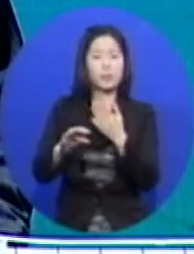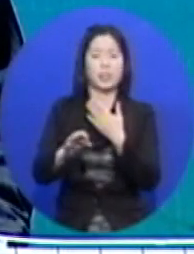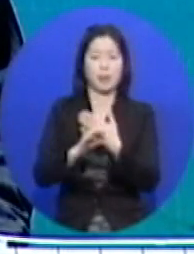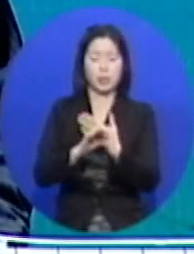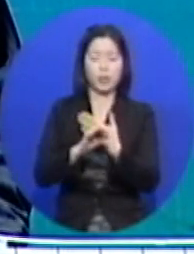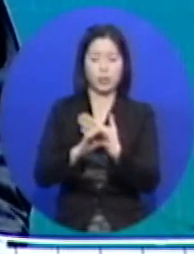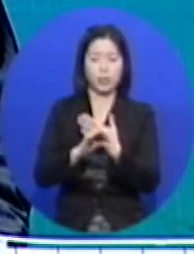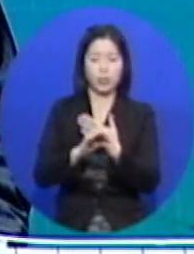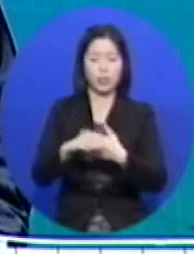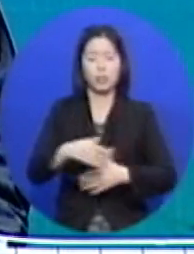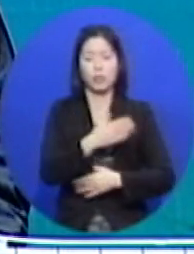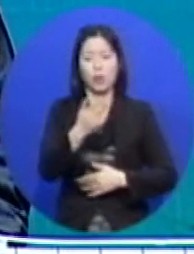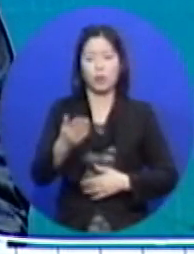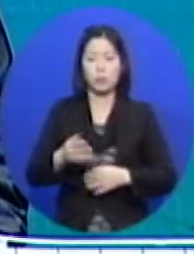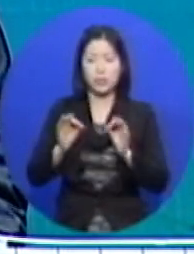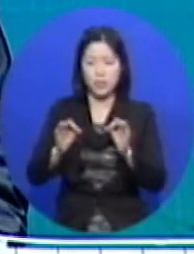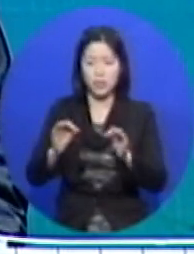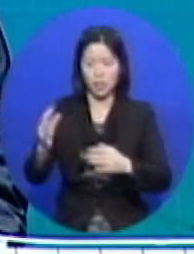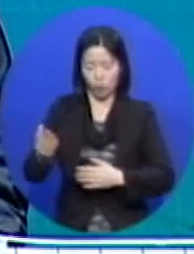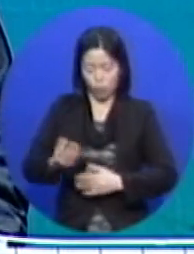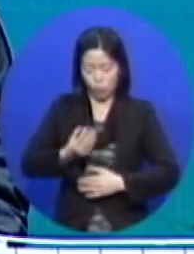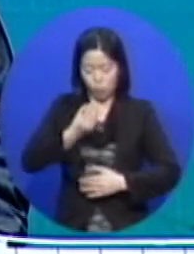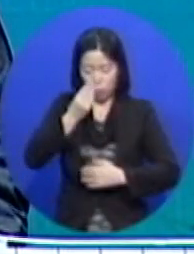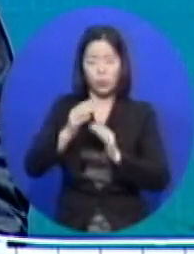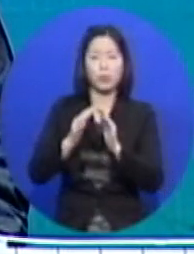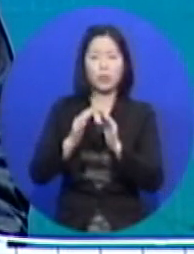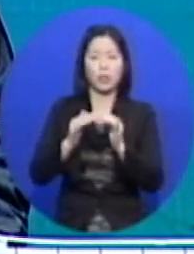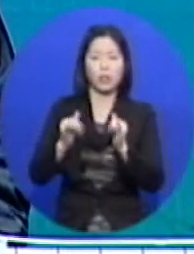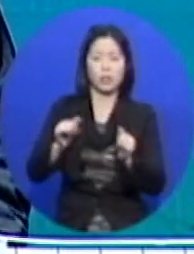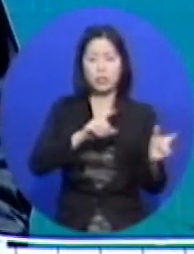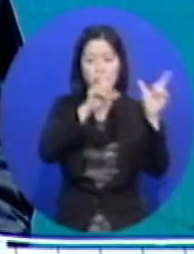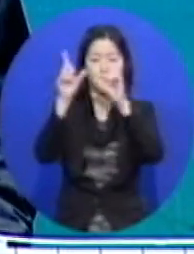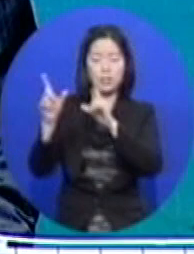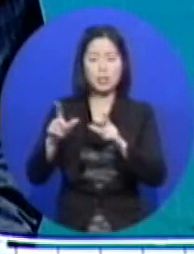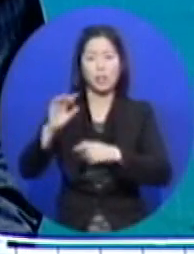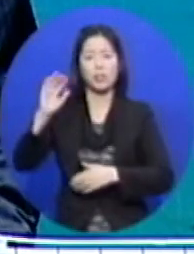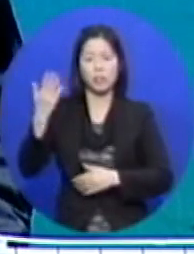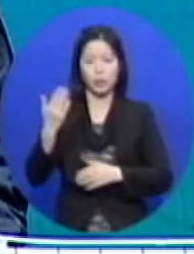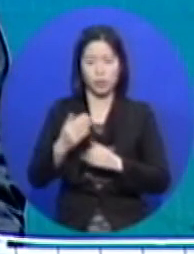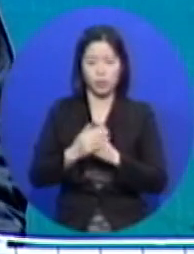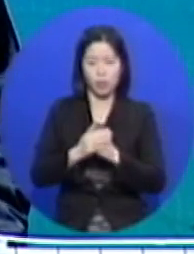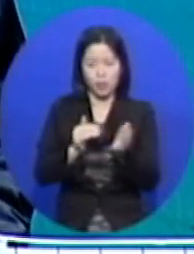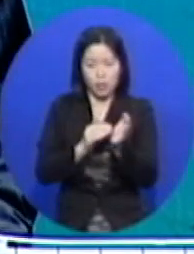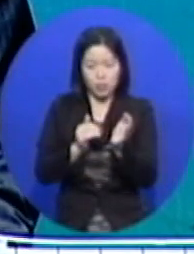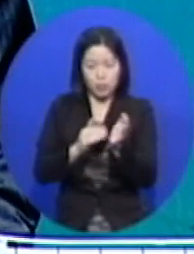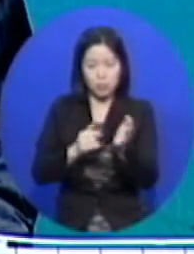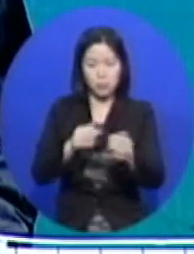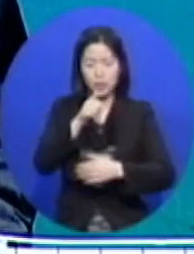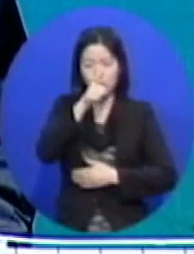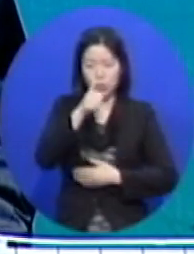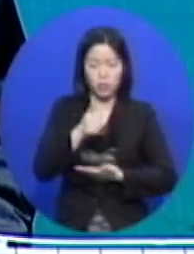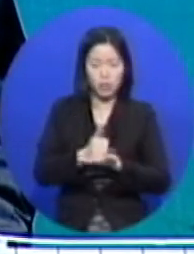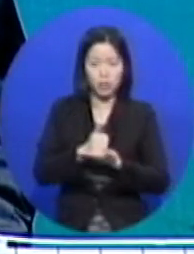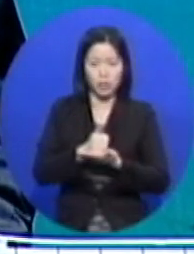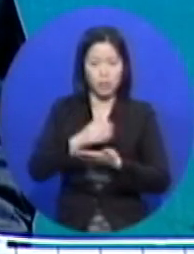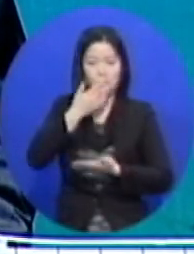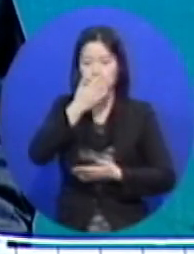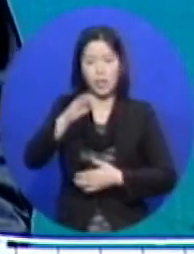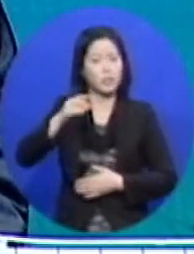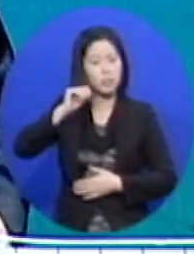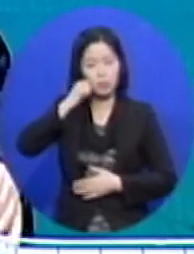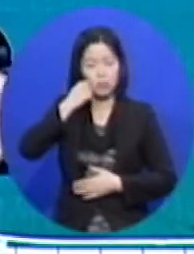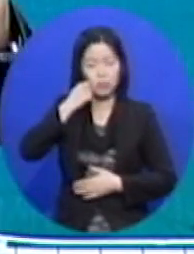여러분은 이제는 정말 거룩한 삶을 살게 됩니다 음 미란 죄가 어떻게 가능해요